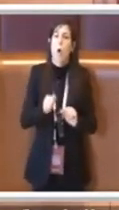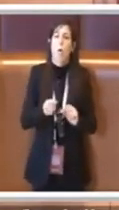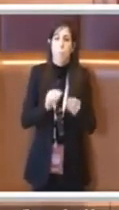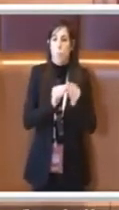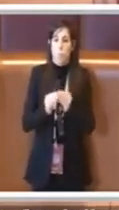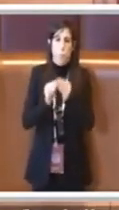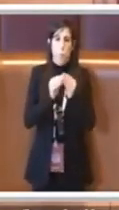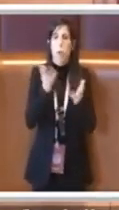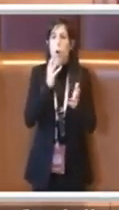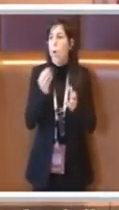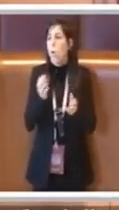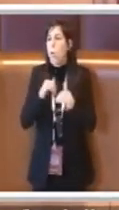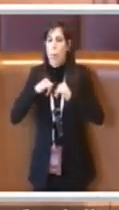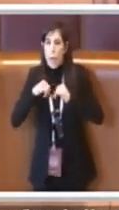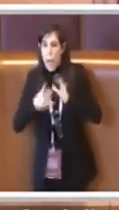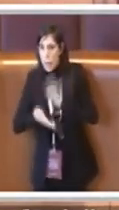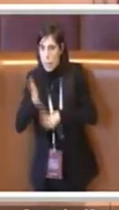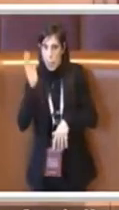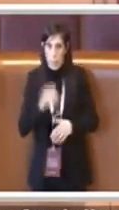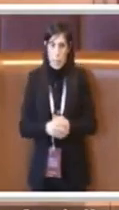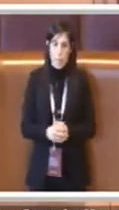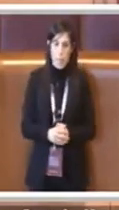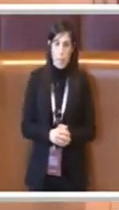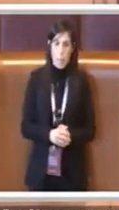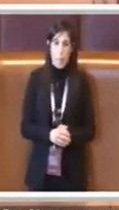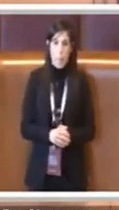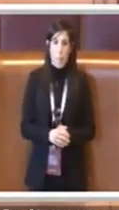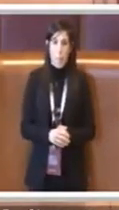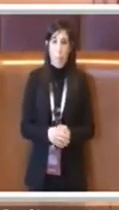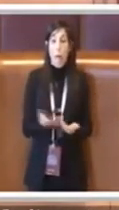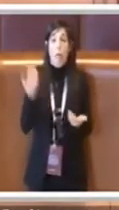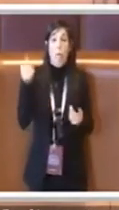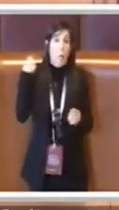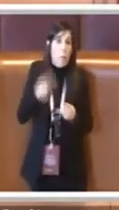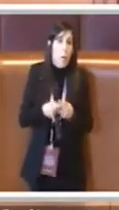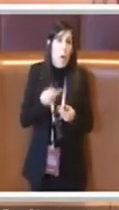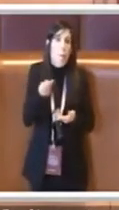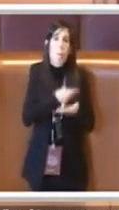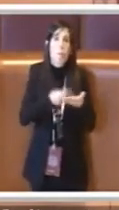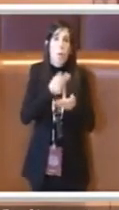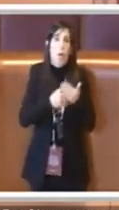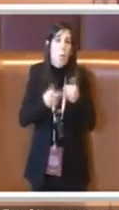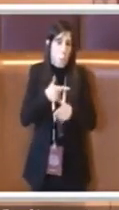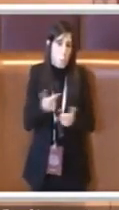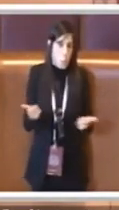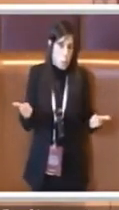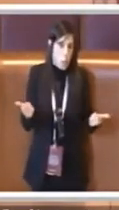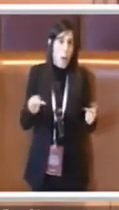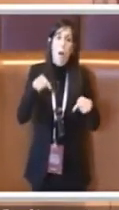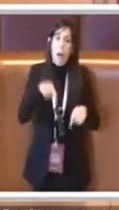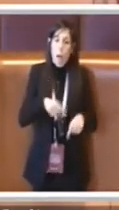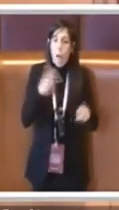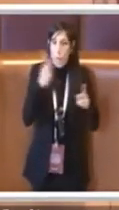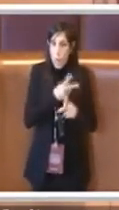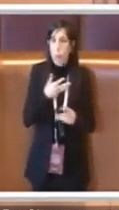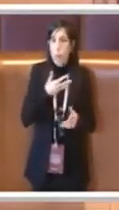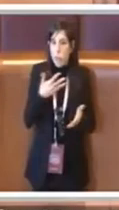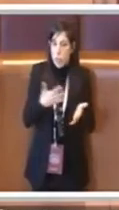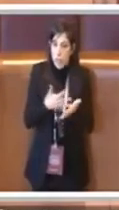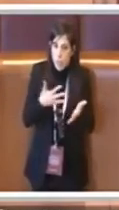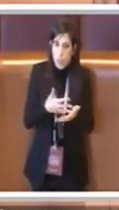dicevo, pianificazione che è mancata. E di pari passo stiamo cercando con enorme fatica, con qualche difficoltà, non lo nego